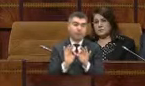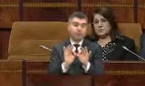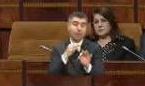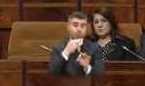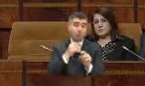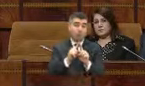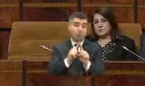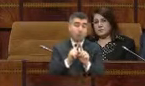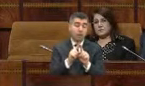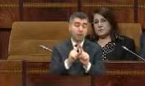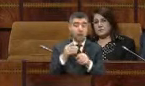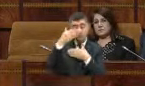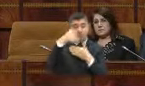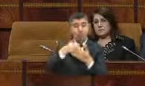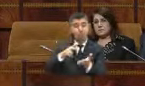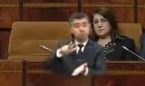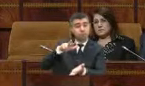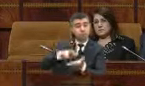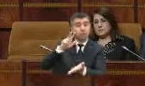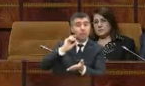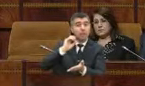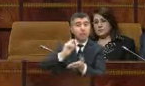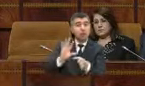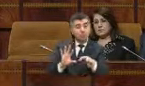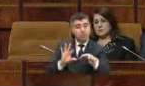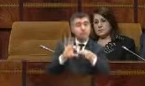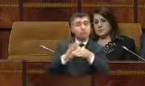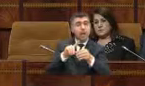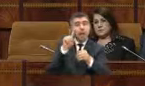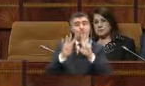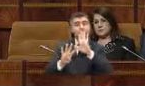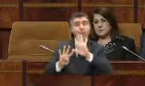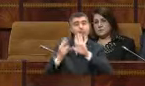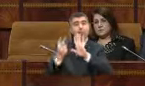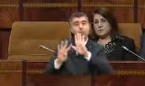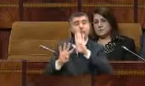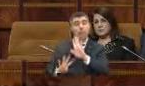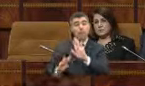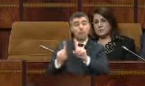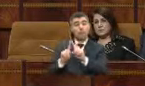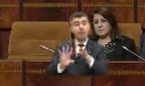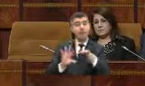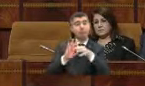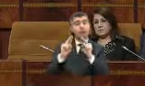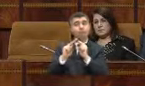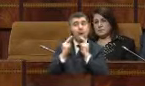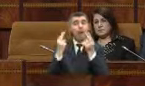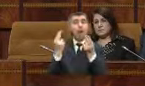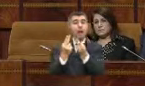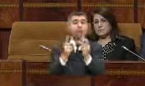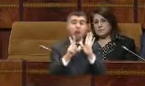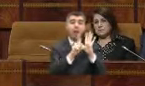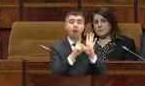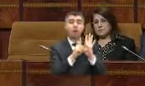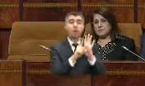المغرب صادق ووقع في 1990 في 1993 على مجموعة ديال الاتفاقيات الدولية لحقوق الطفل، لكن الواقع ناطق سيدة